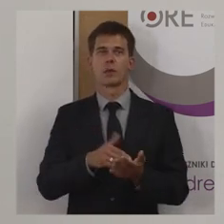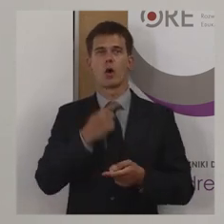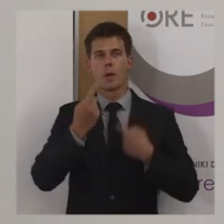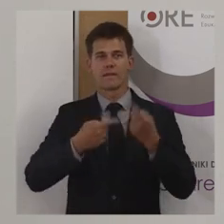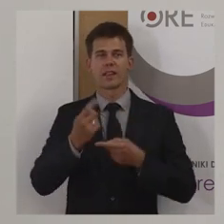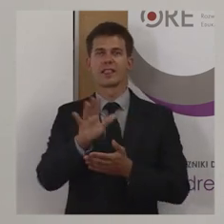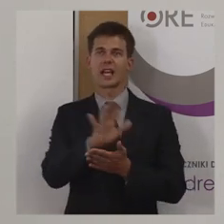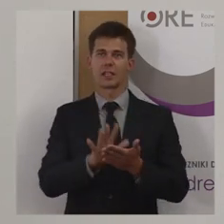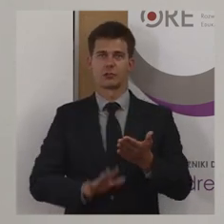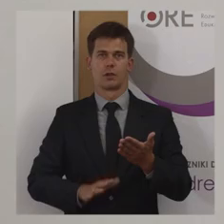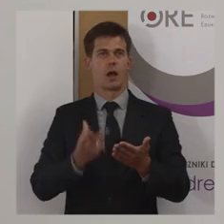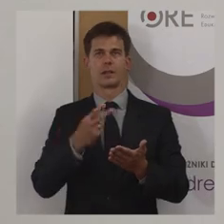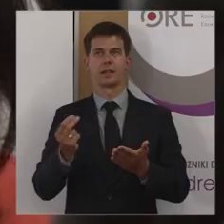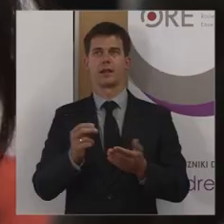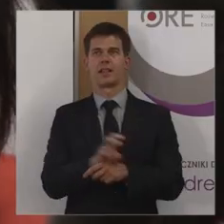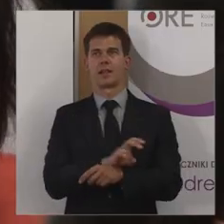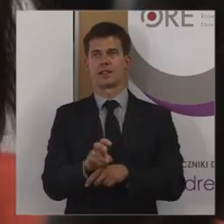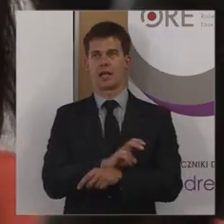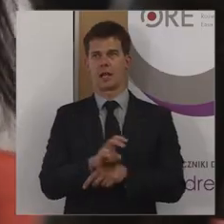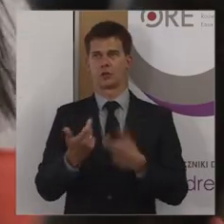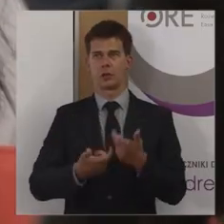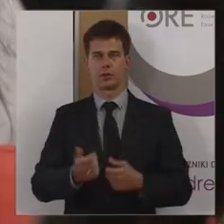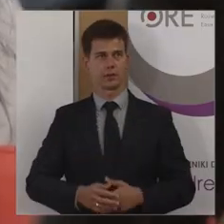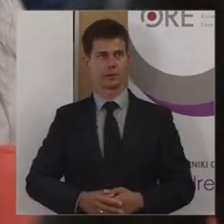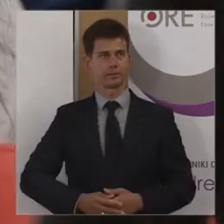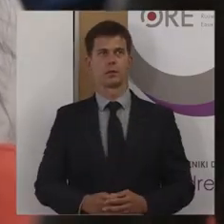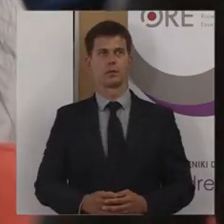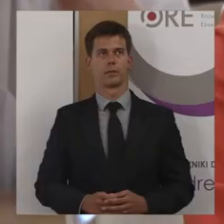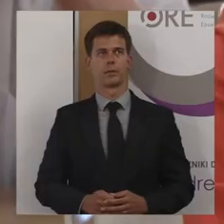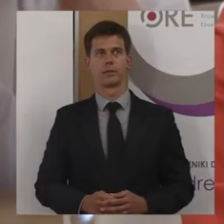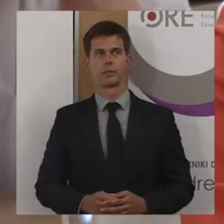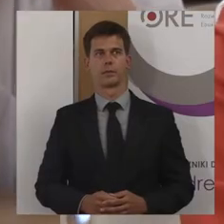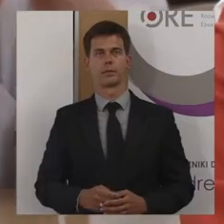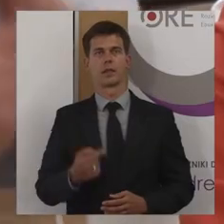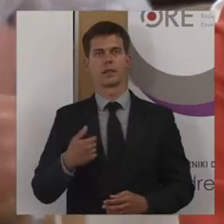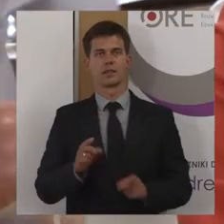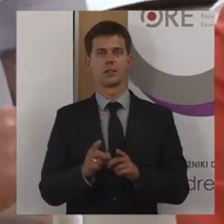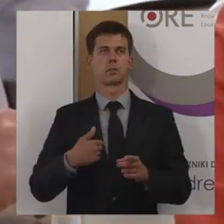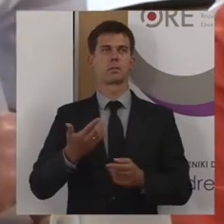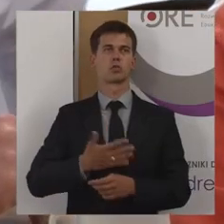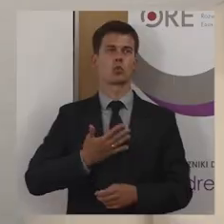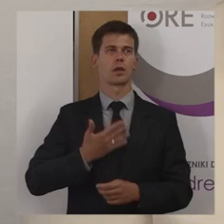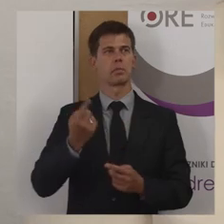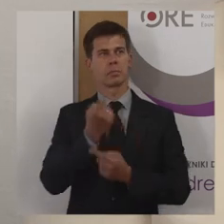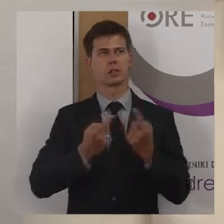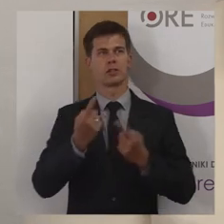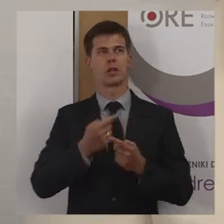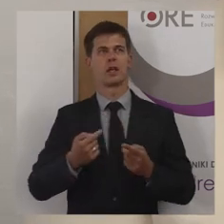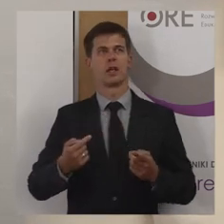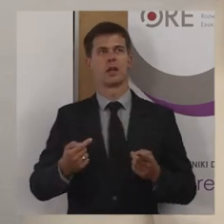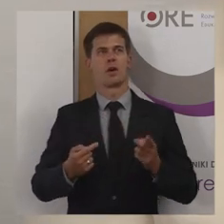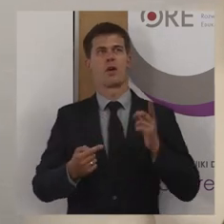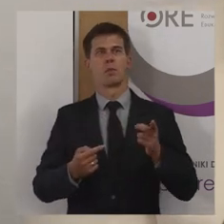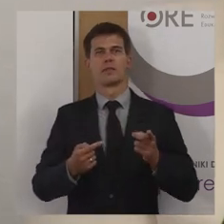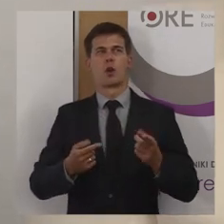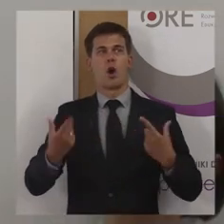nie rozmawiamy o stronie technologicznej stricte. Mam wrażenie takie, że nie jest tak, że tutaj